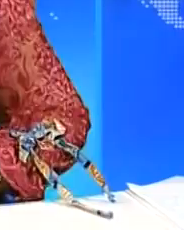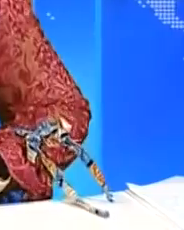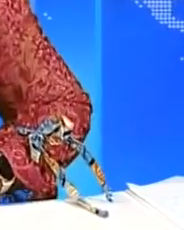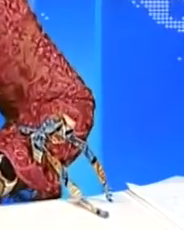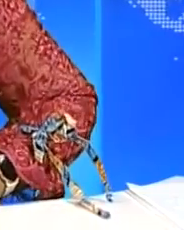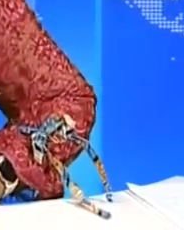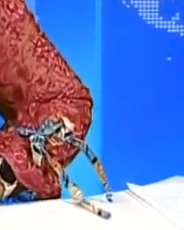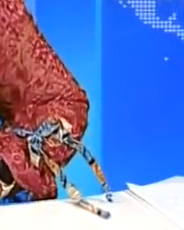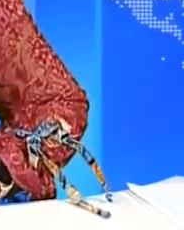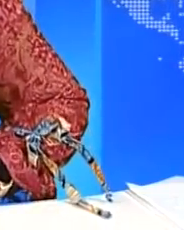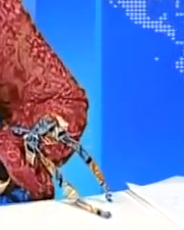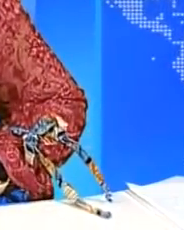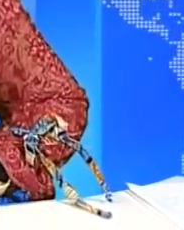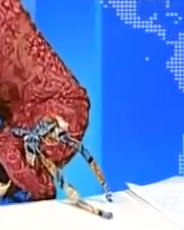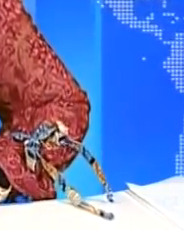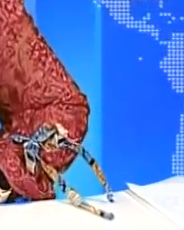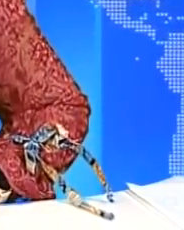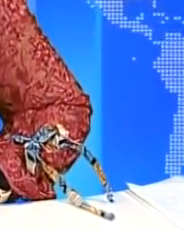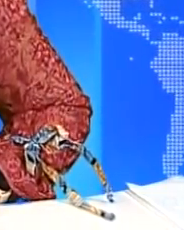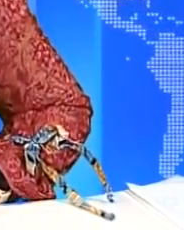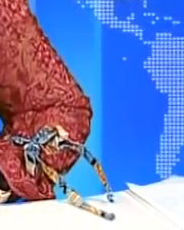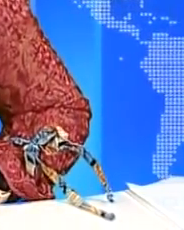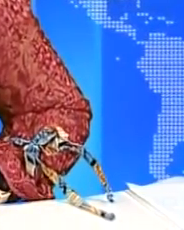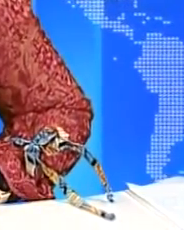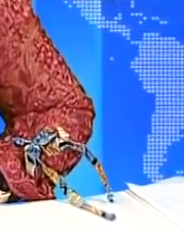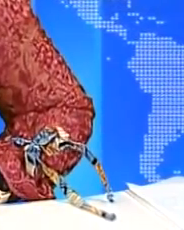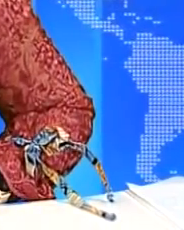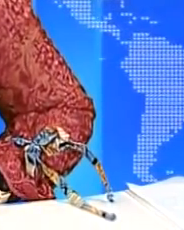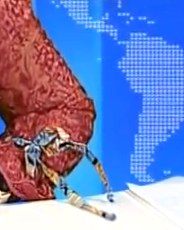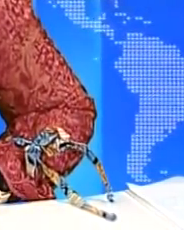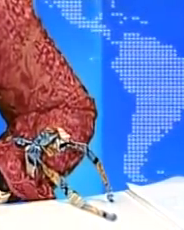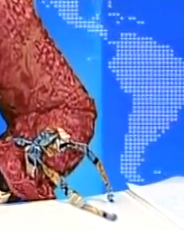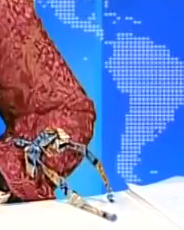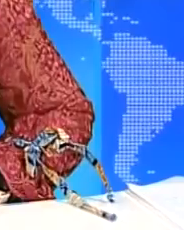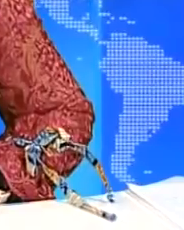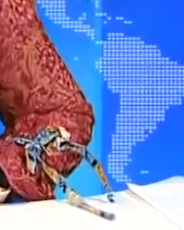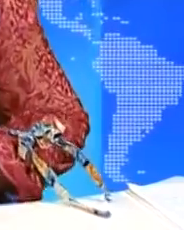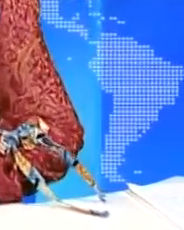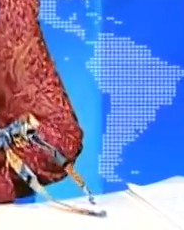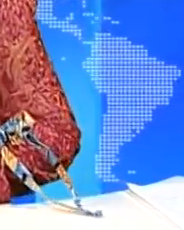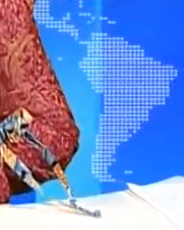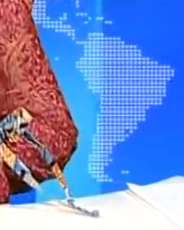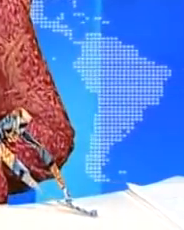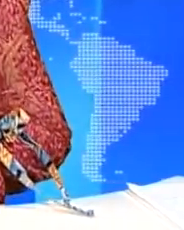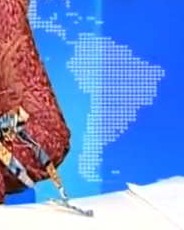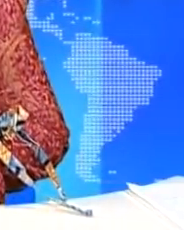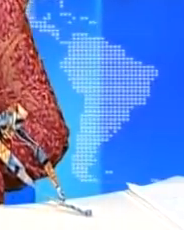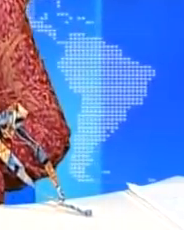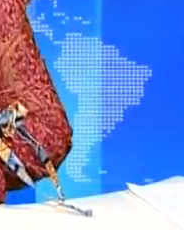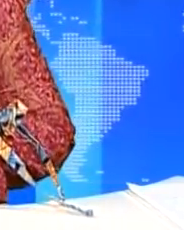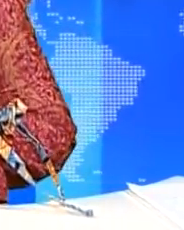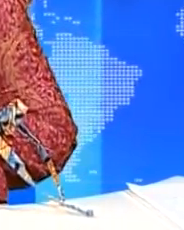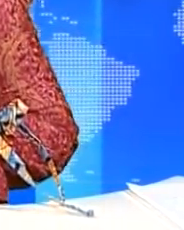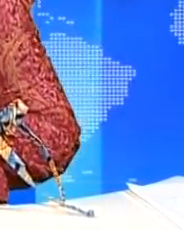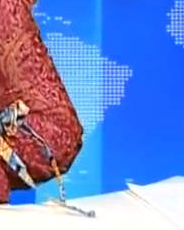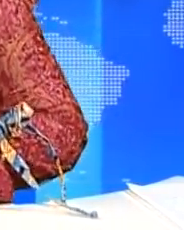les instructions du plô d'évacuation sur place à goma les membres du gouvernement les autorités provinciales la responsable de